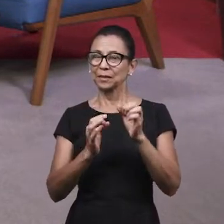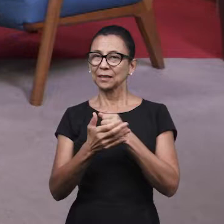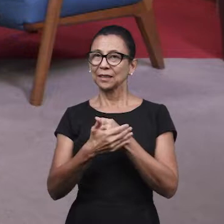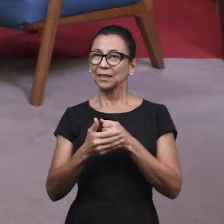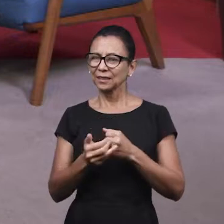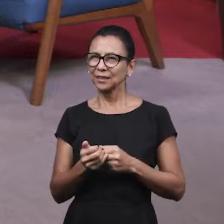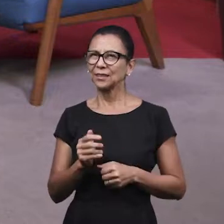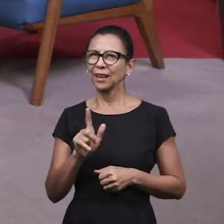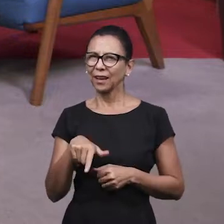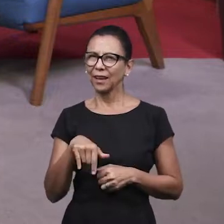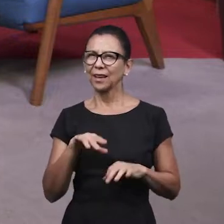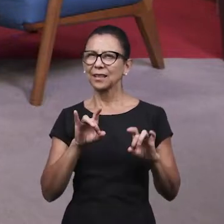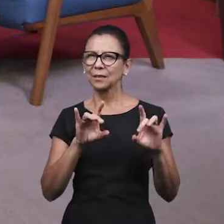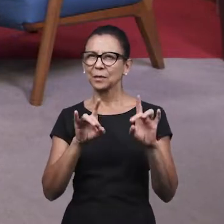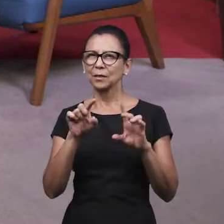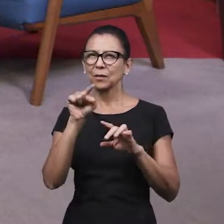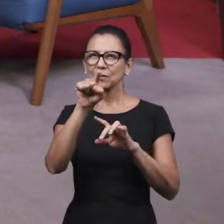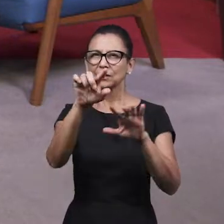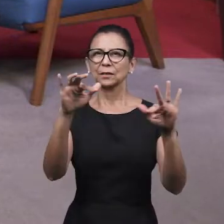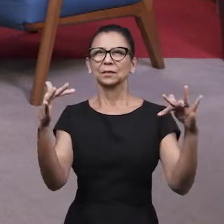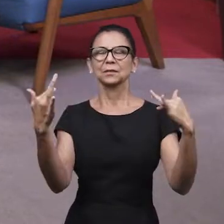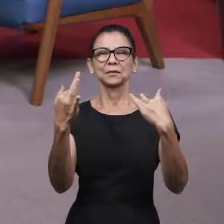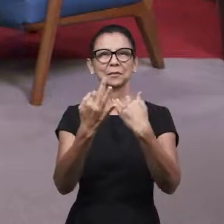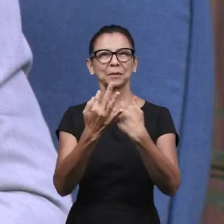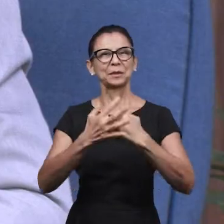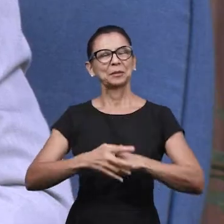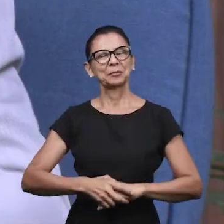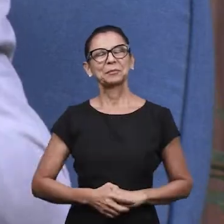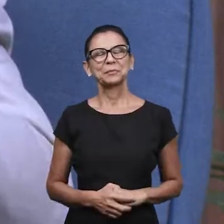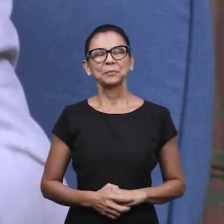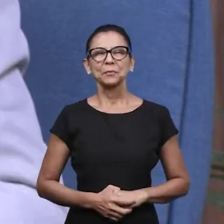tout le soin, spécialement pour vous et pour toute votre famille.